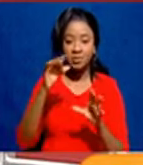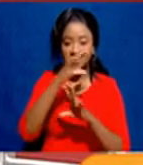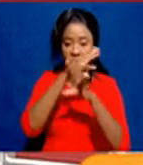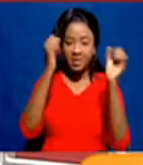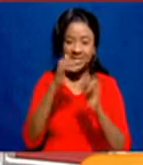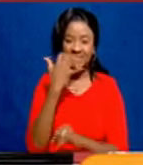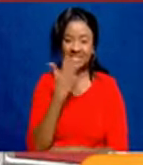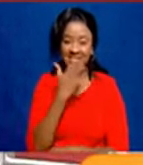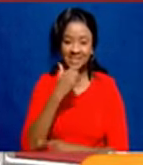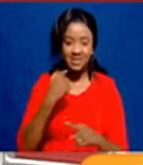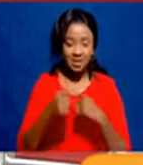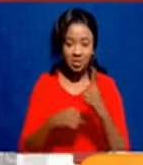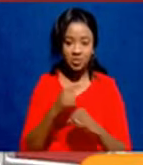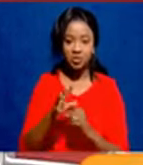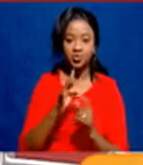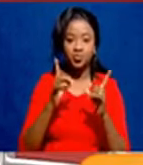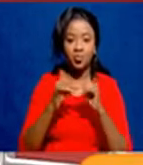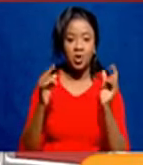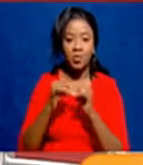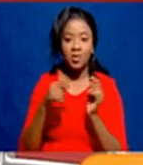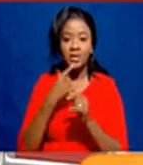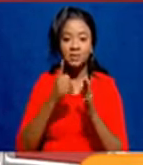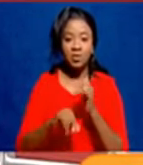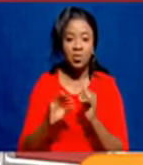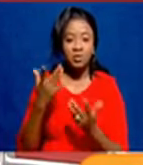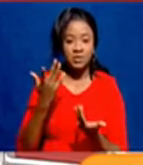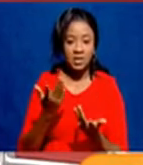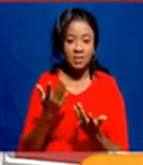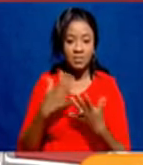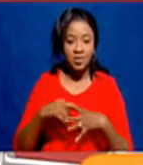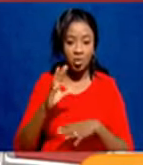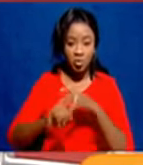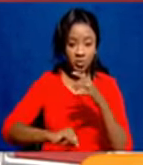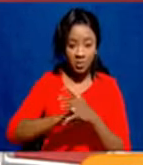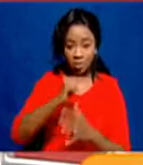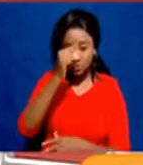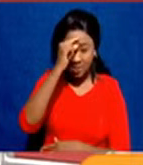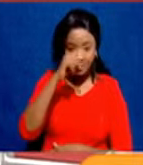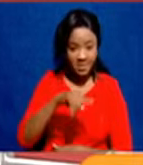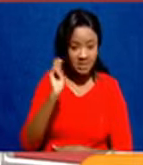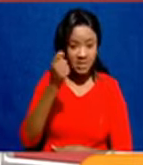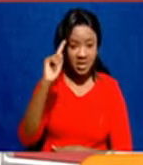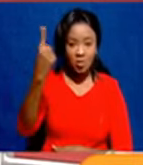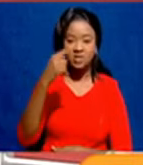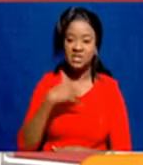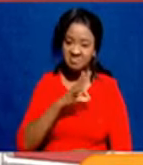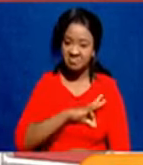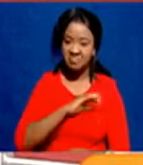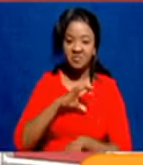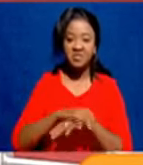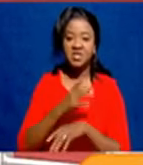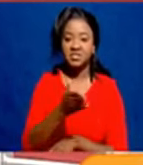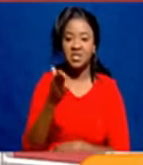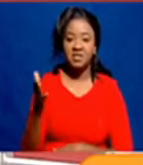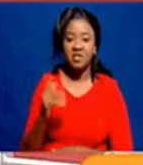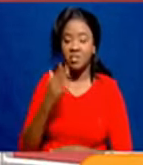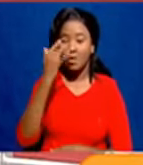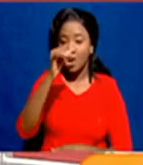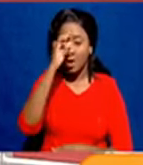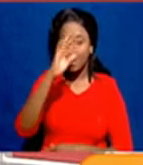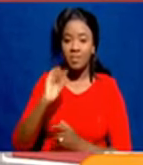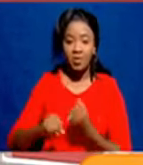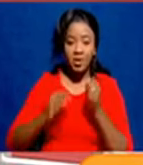Rigathi Gachagua ameendelea na matamshi yake kuhusu faida kwa waliounga mkono serikali ya Kenya Kwanza. Na Rigathi akisema serikali